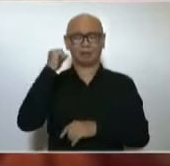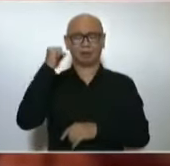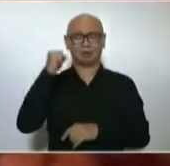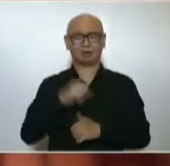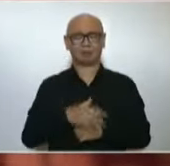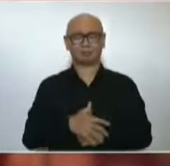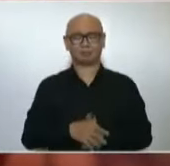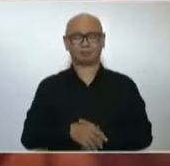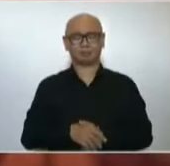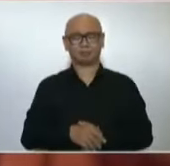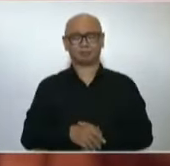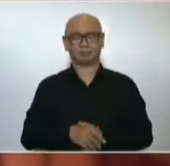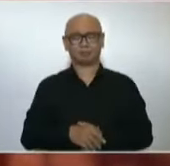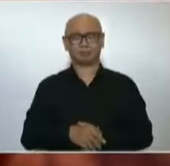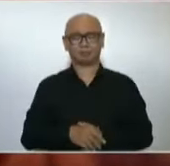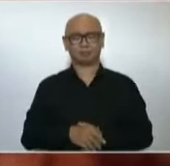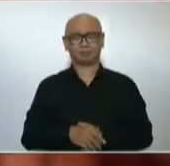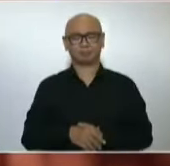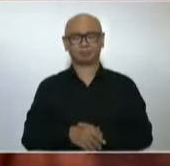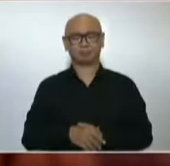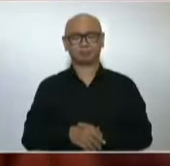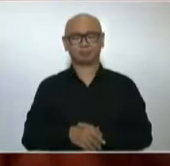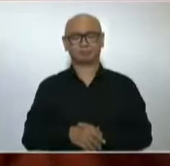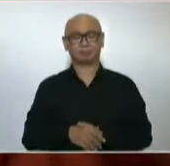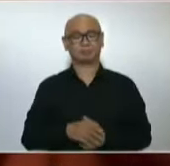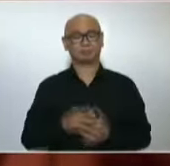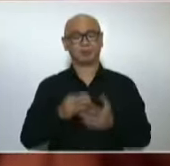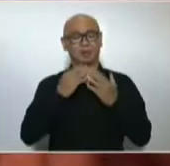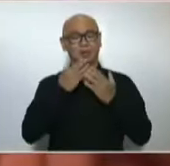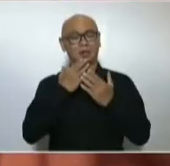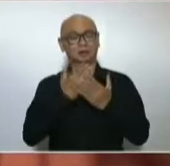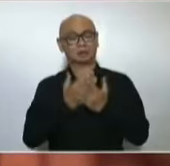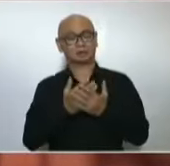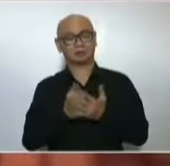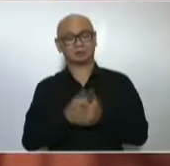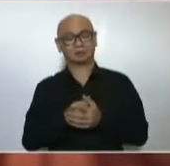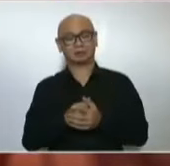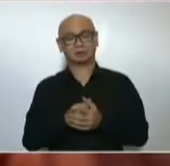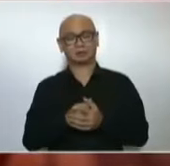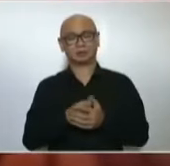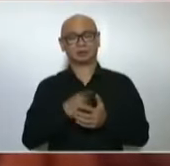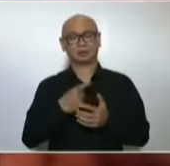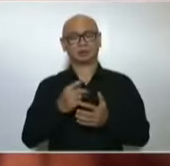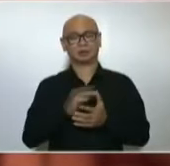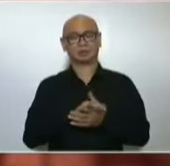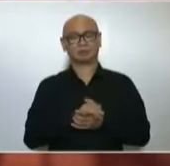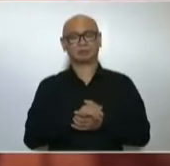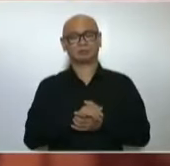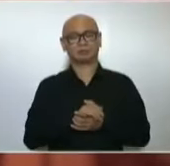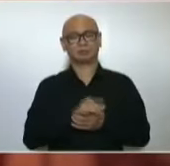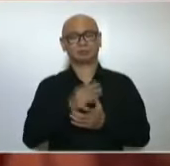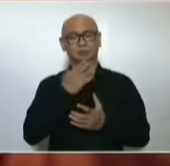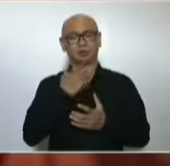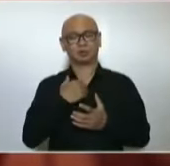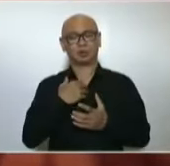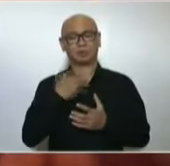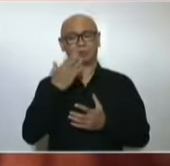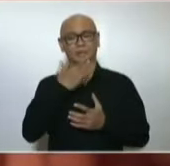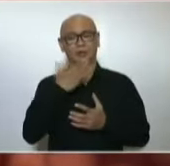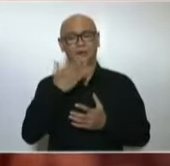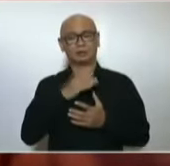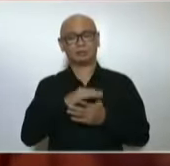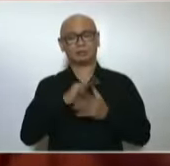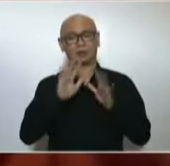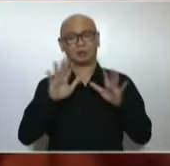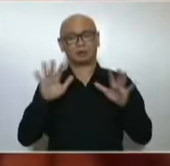Har matun Kita sadar bahwa dampak perubahan iklim sudah terasa semakin banyak